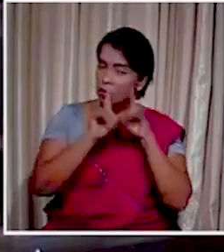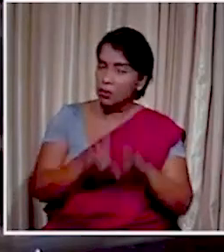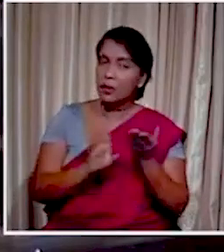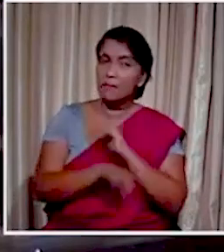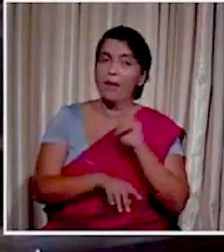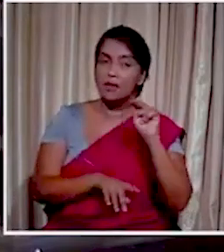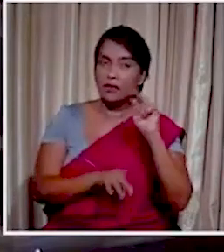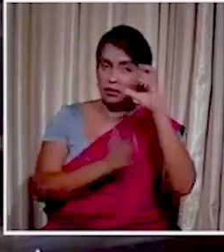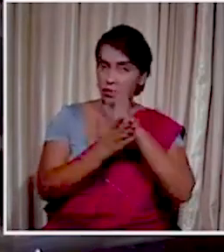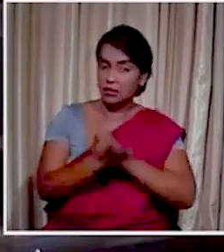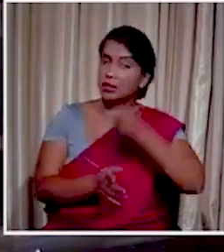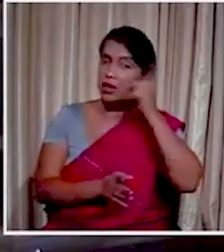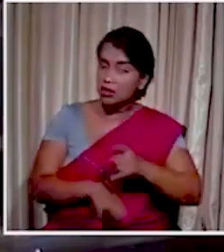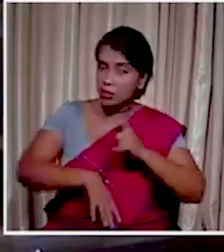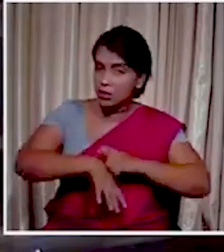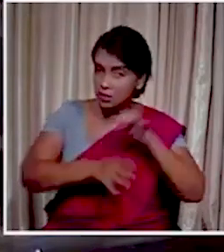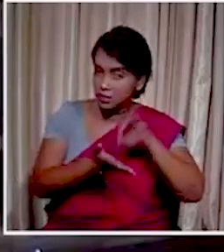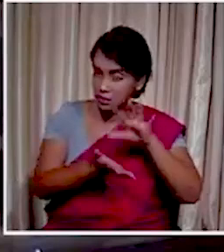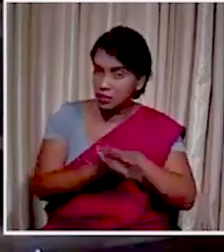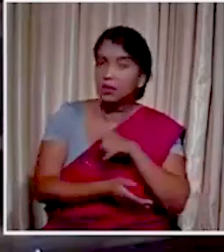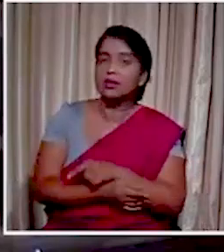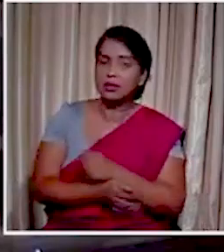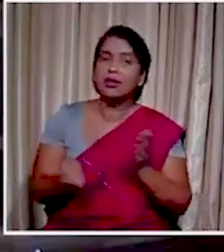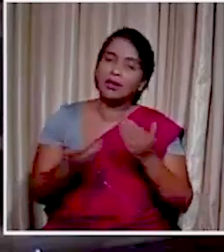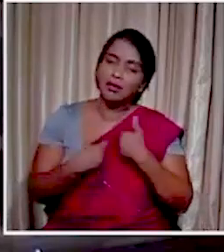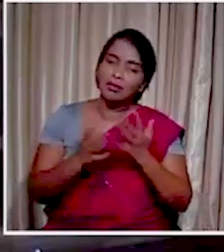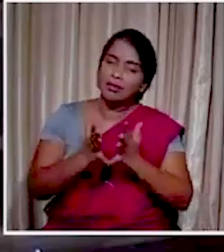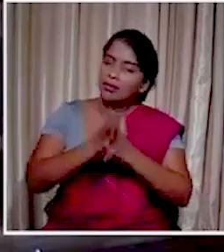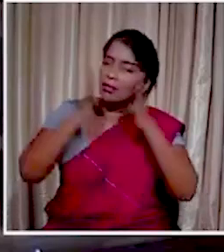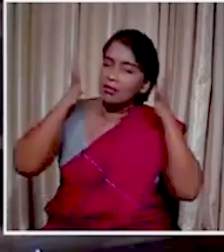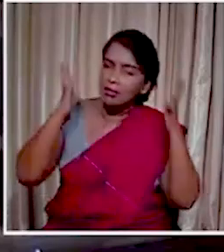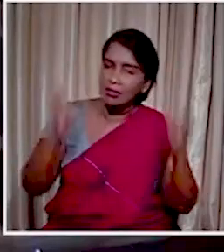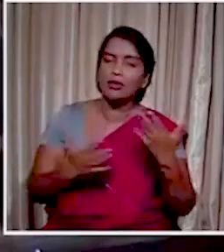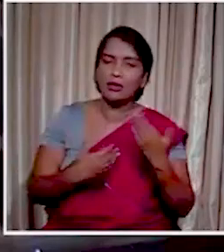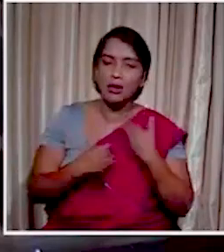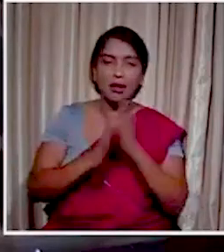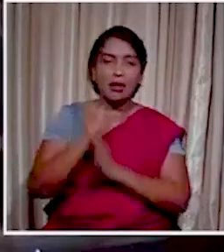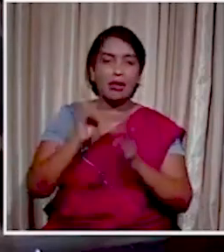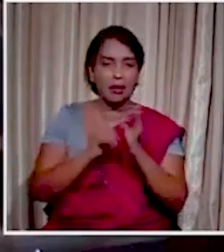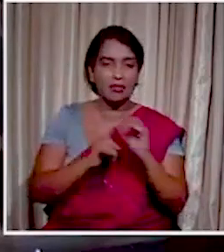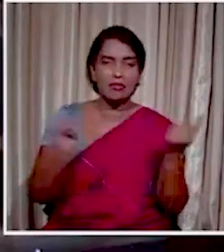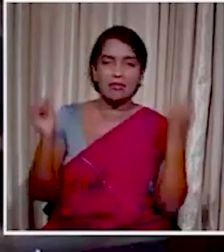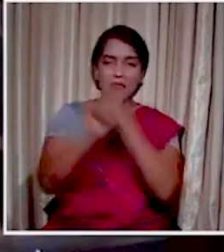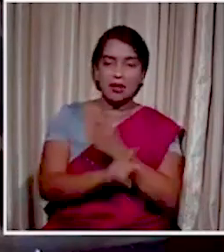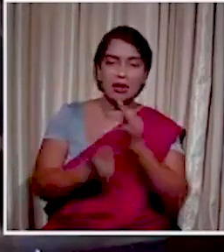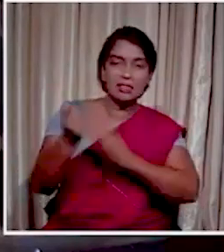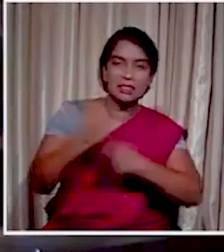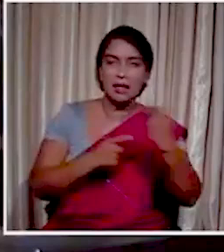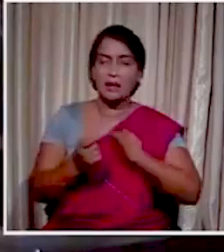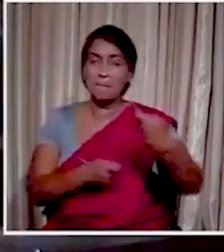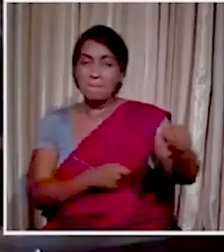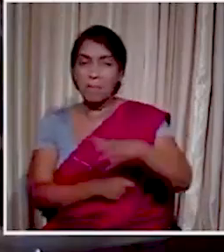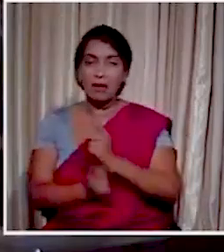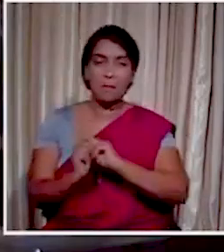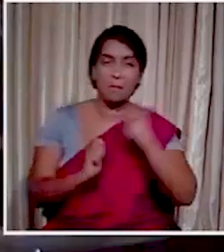20 වෙනි සංශෝධන සම්මත කරගන්න අවස්ථාවේදී අපි ඕන තරම් මන්ත්‍රීවරු එහෙට මෙහෙට අලවි වුණු ඉතිහාසයක්